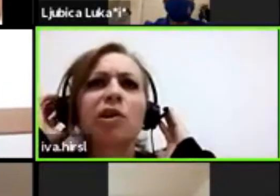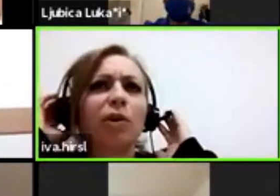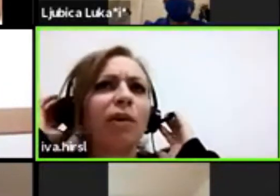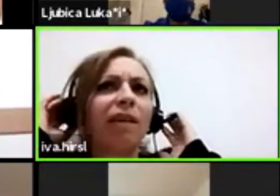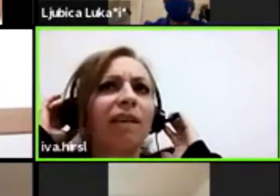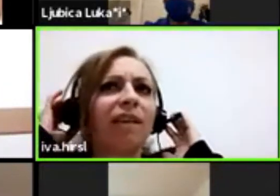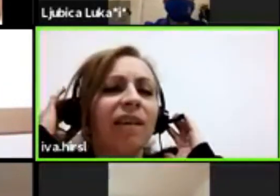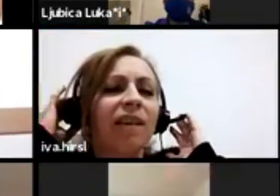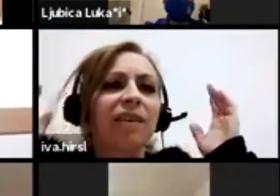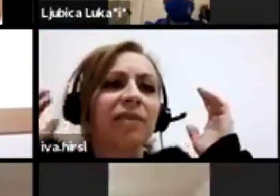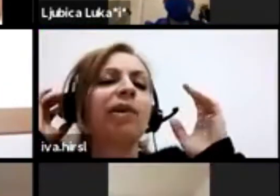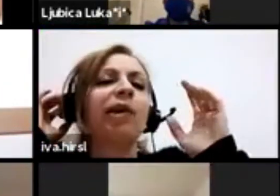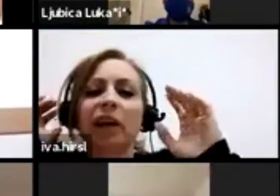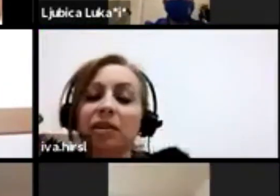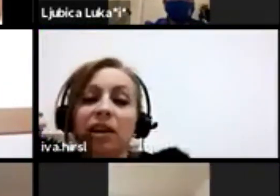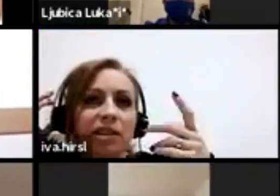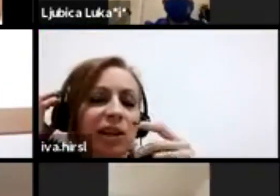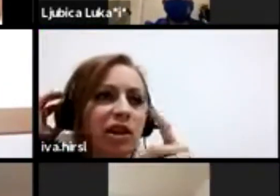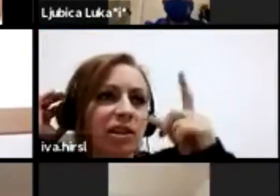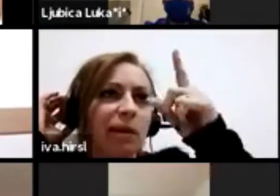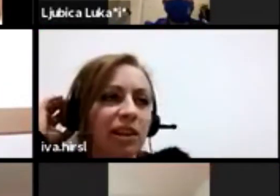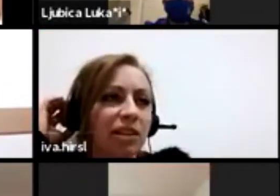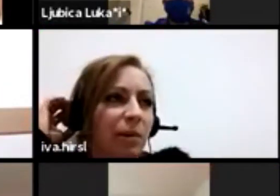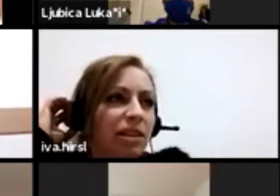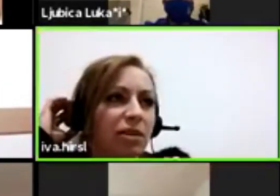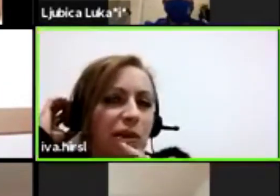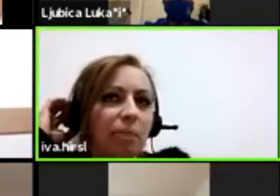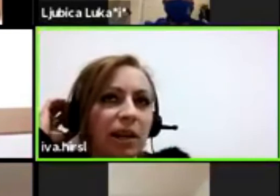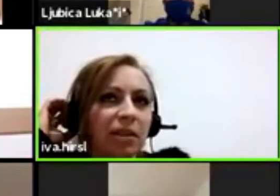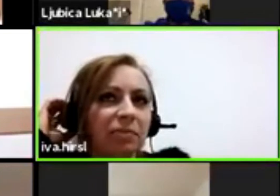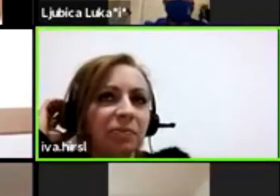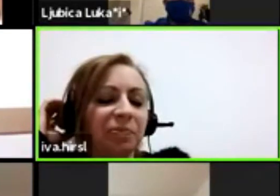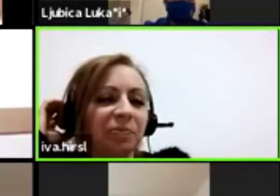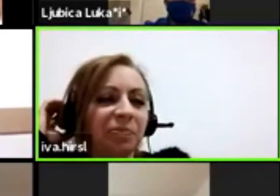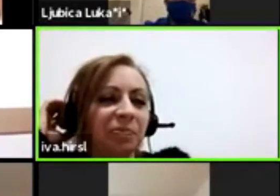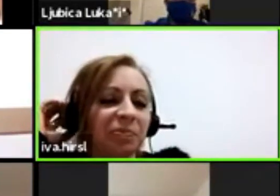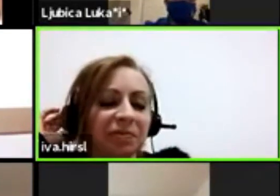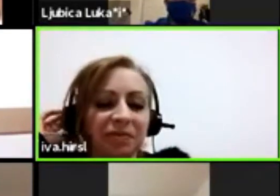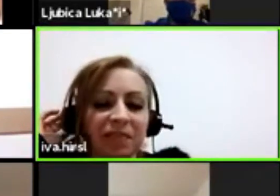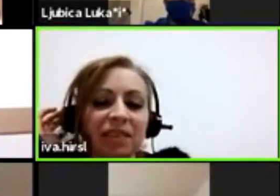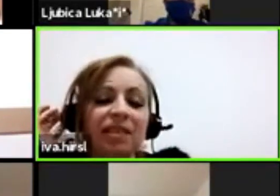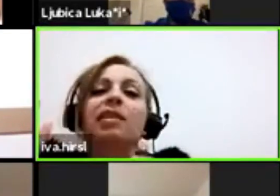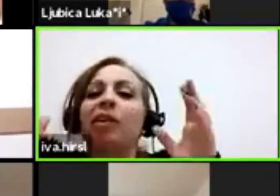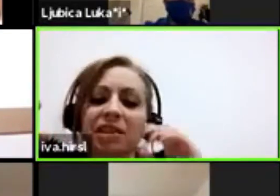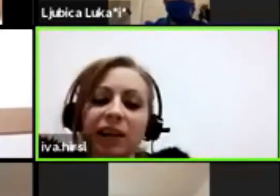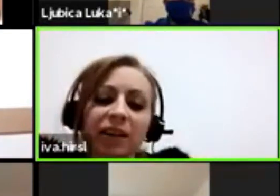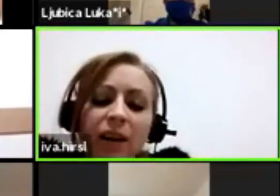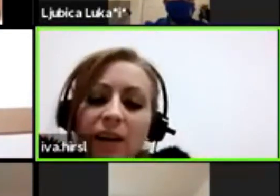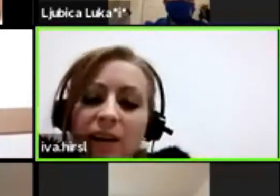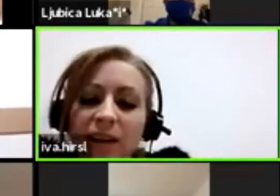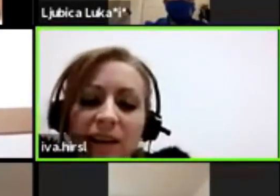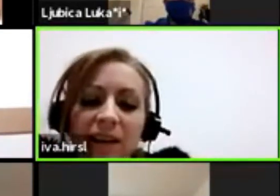Se mi čujemo? Da, da. Ok, da sebi ne čujem, samo da sam mjesim Višnja pa radim. Pre u najboljem redu, samo pričaj. Evo,